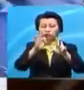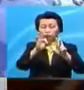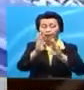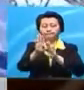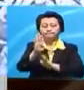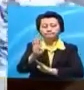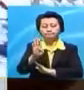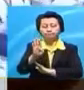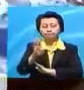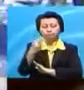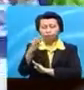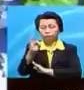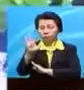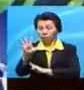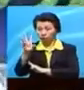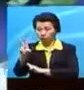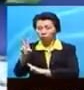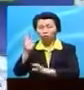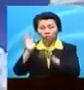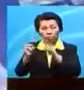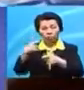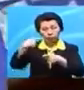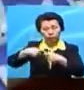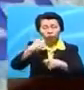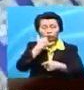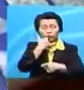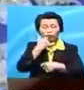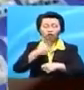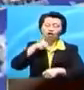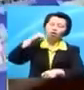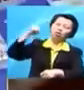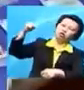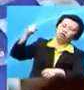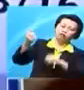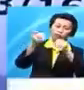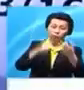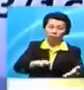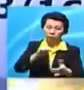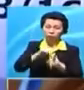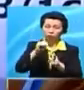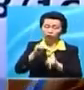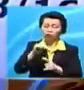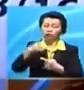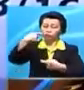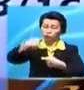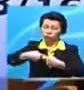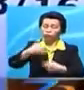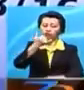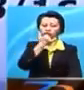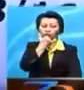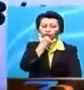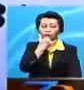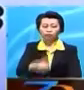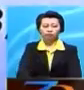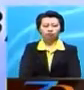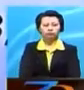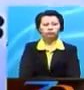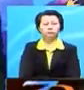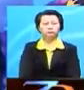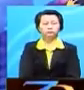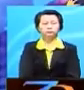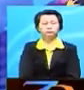Berbahaya 1952 yang memperuntukkan hukuman mati mandatory jika sabit kesalahan.